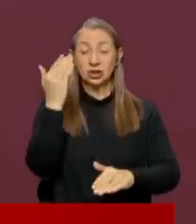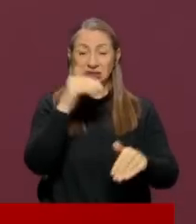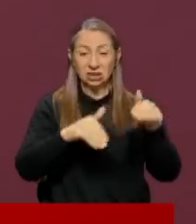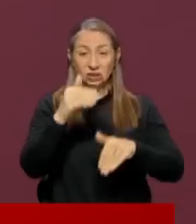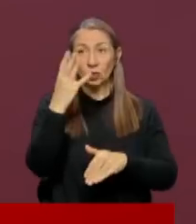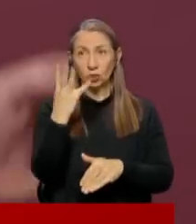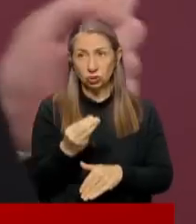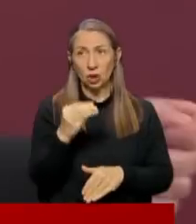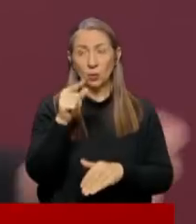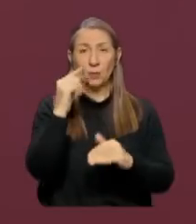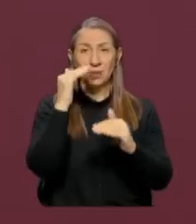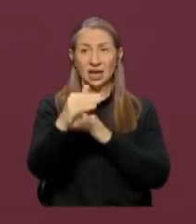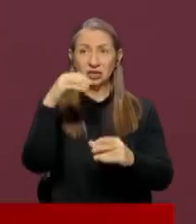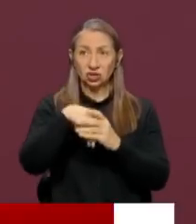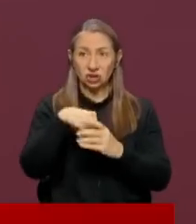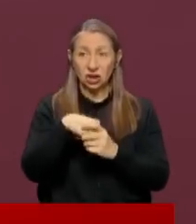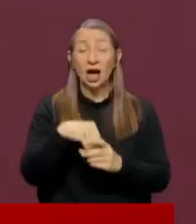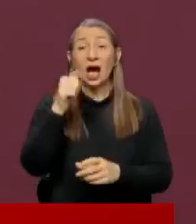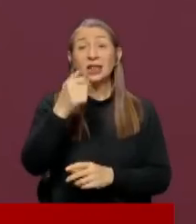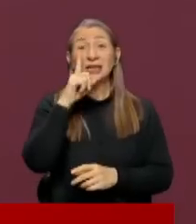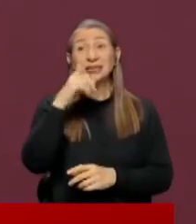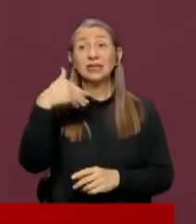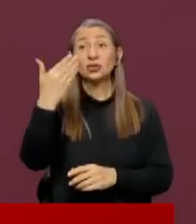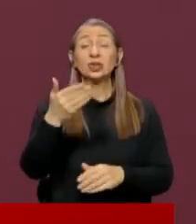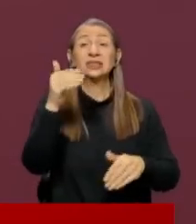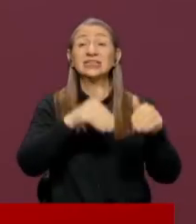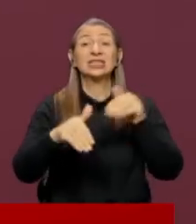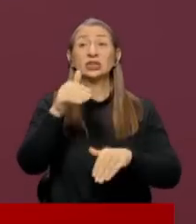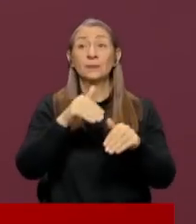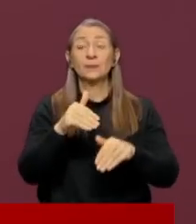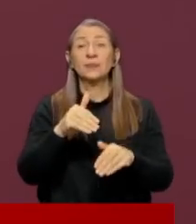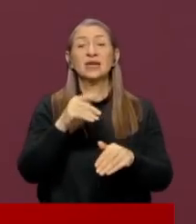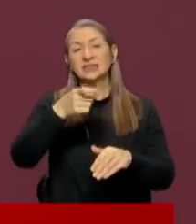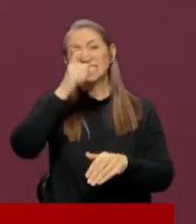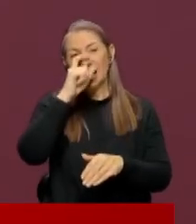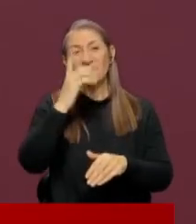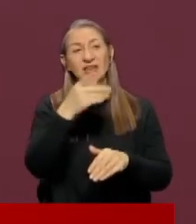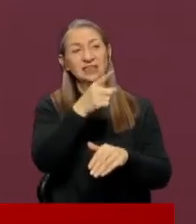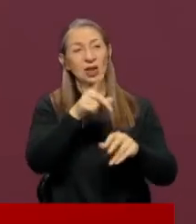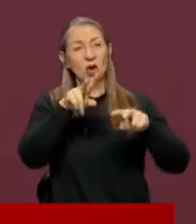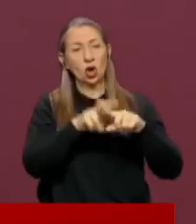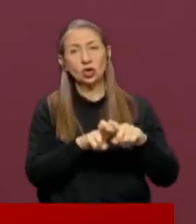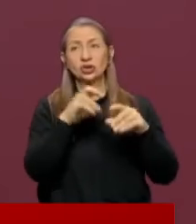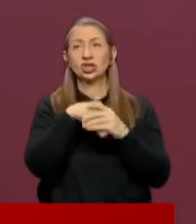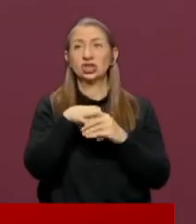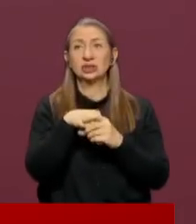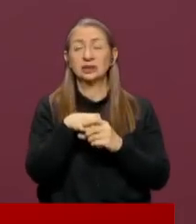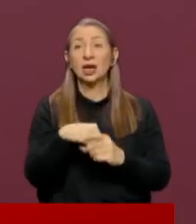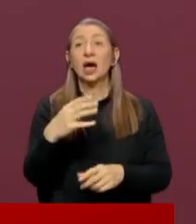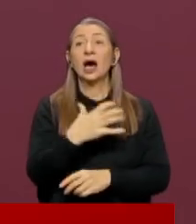seçim olursa bu millet içindir. 6 Nisan'dan sonraki seçim saray ve senin koltuğun içindir.